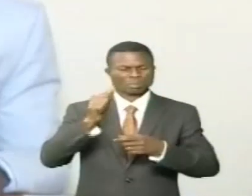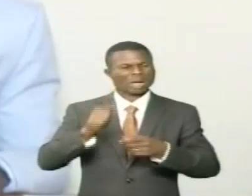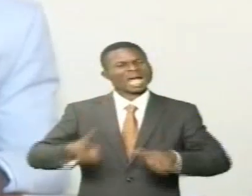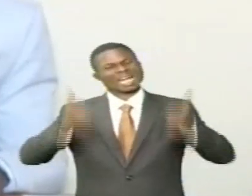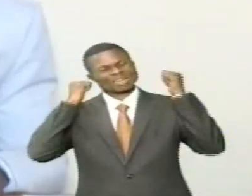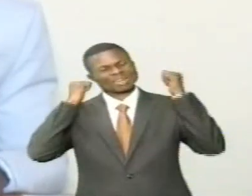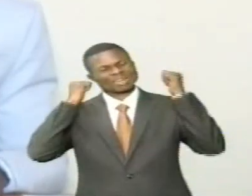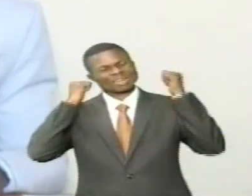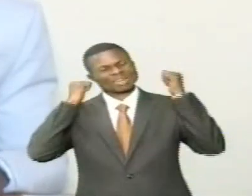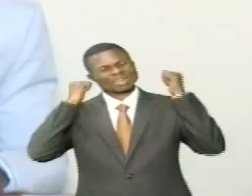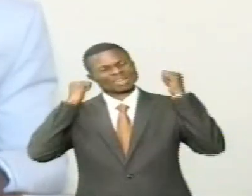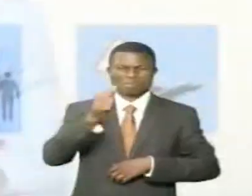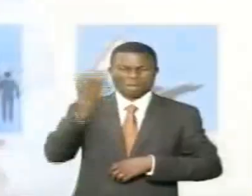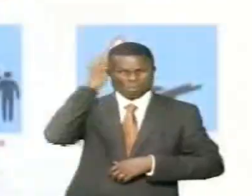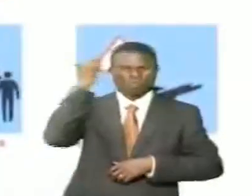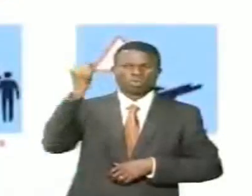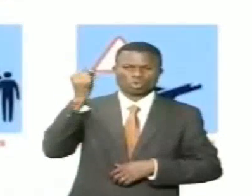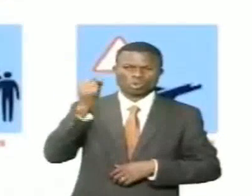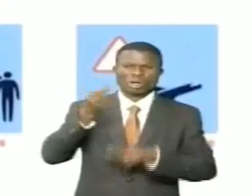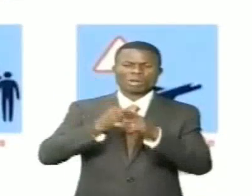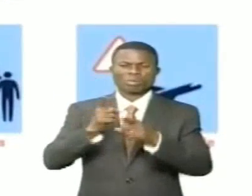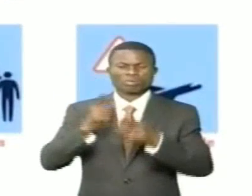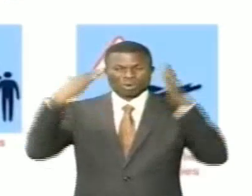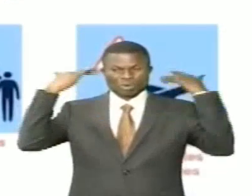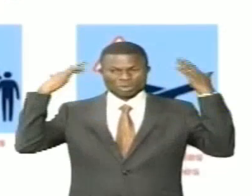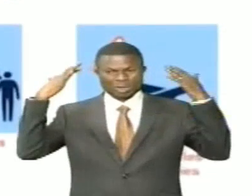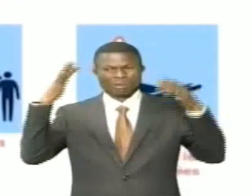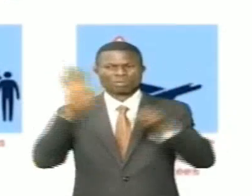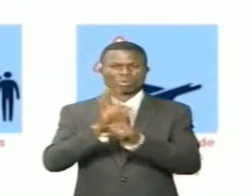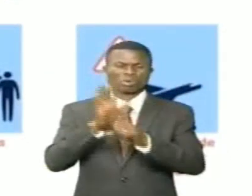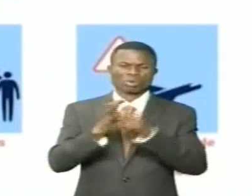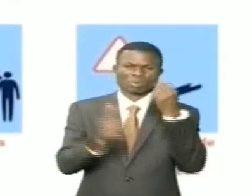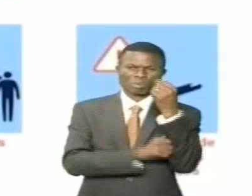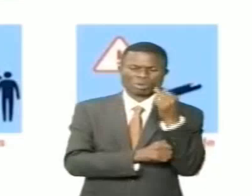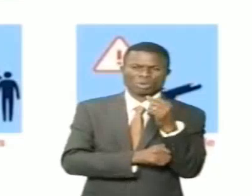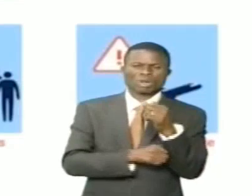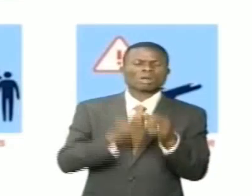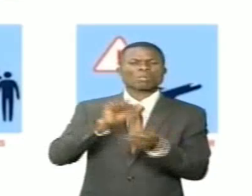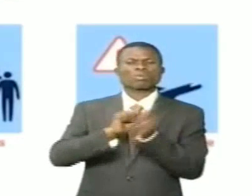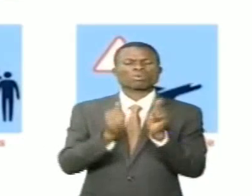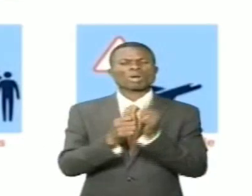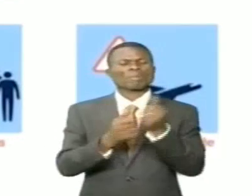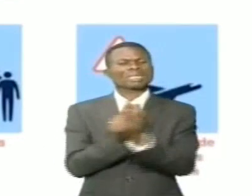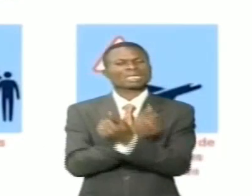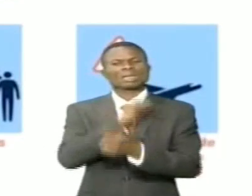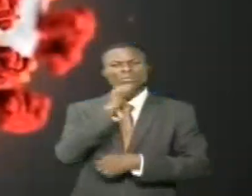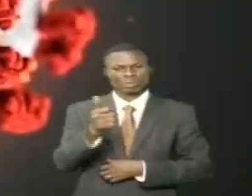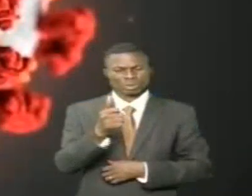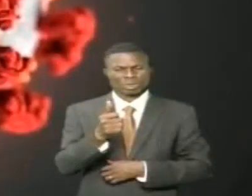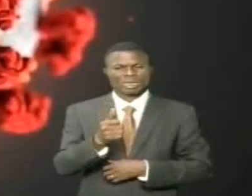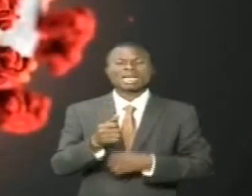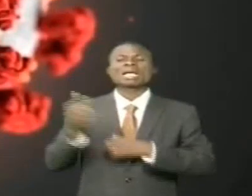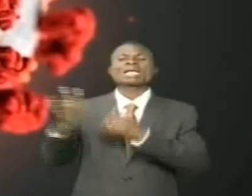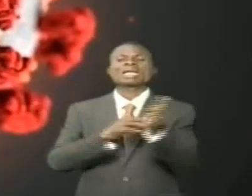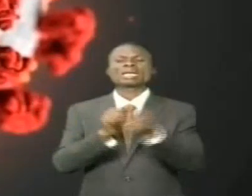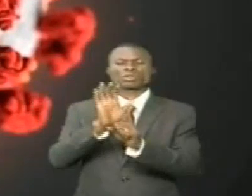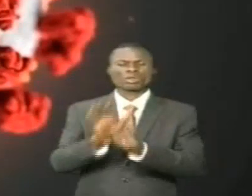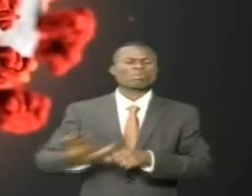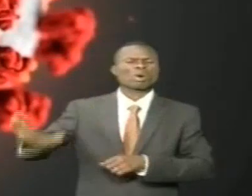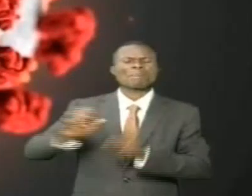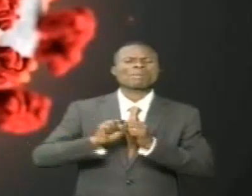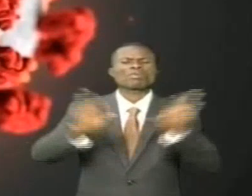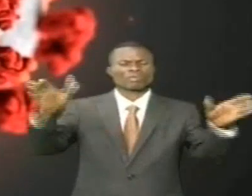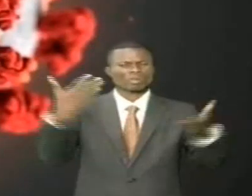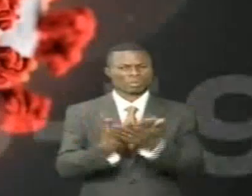Ce scepticisme est nourri par des rumeurs de diverses natures provoquant la déroute des esprits et exposant le pays à plus de contaminations dans les